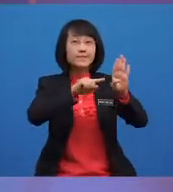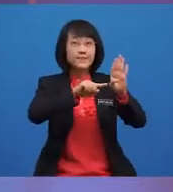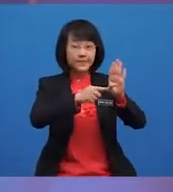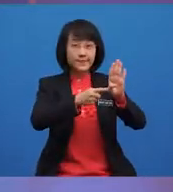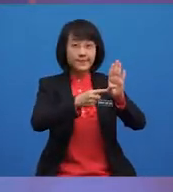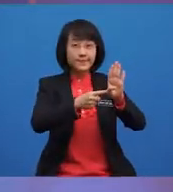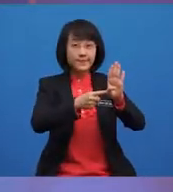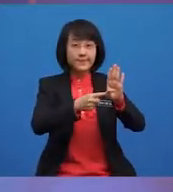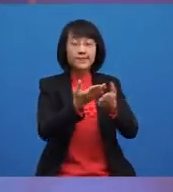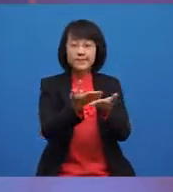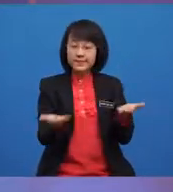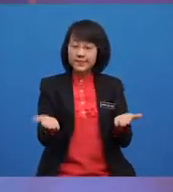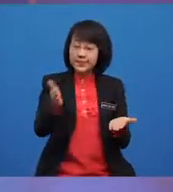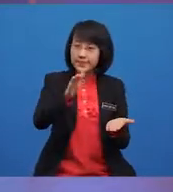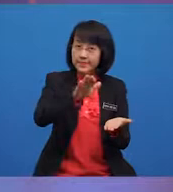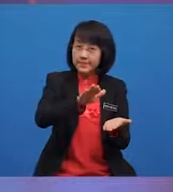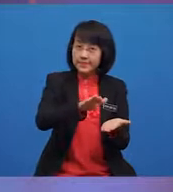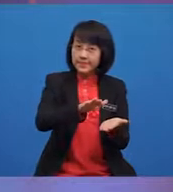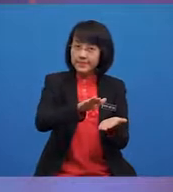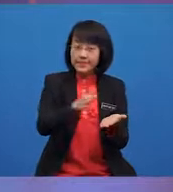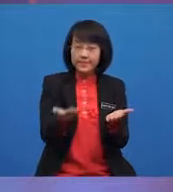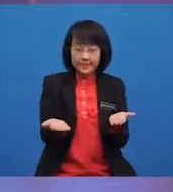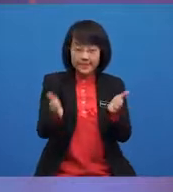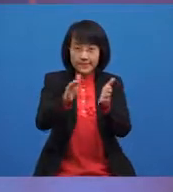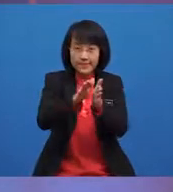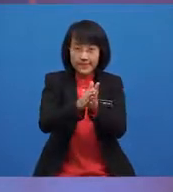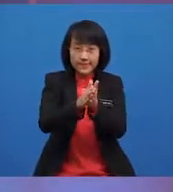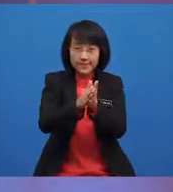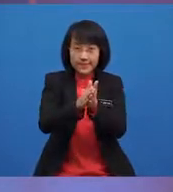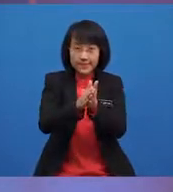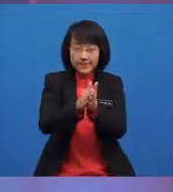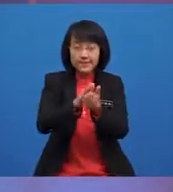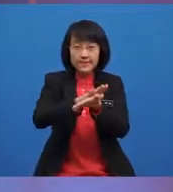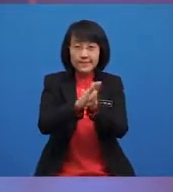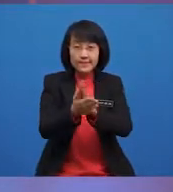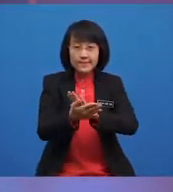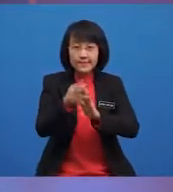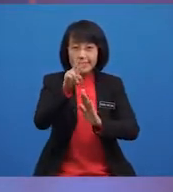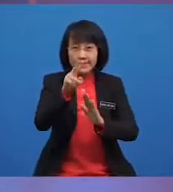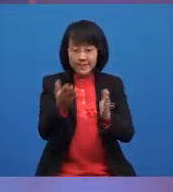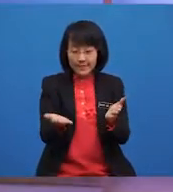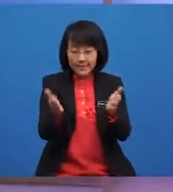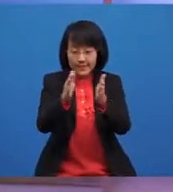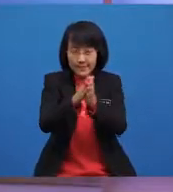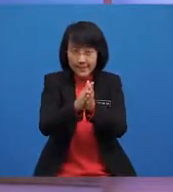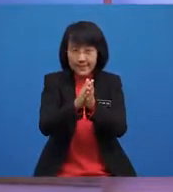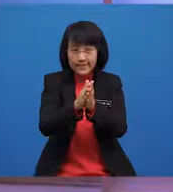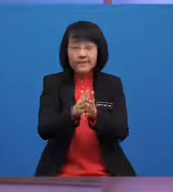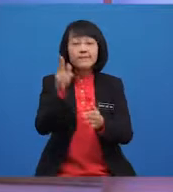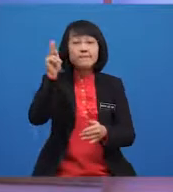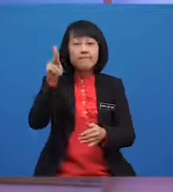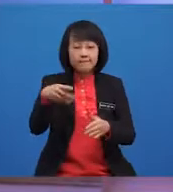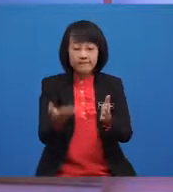Mula-mula, kamu lipat kertas ini menjadi dua bahagian.